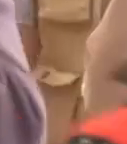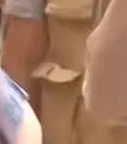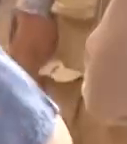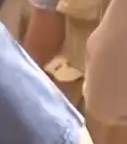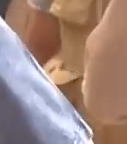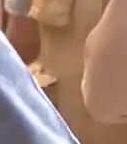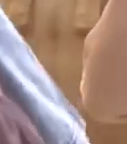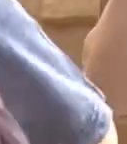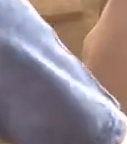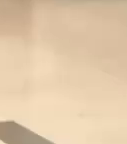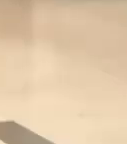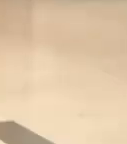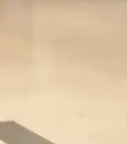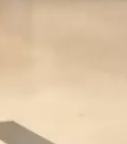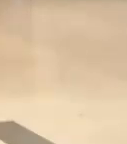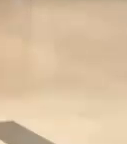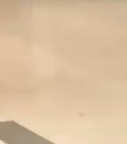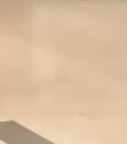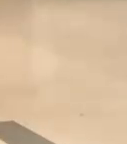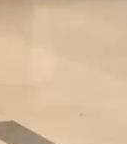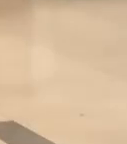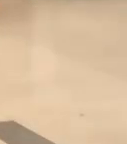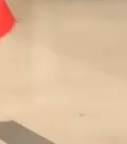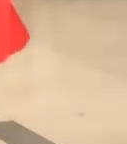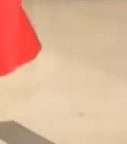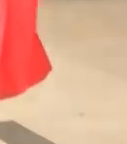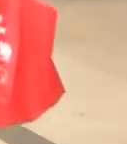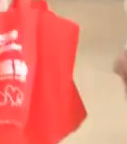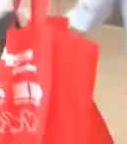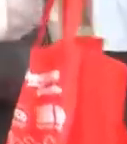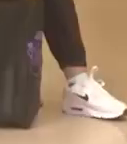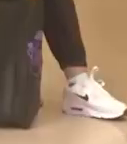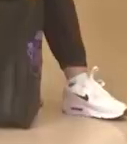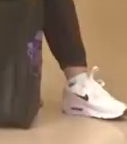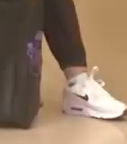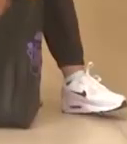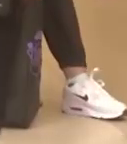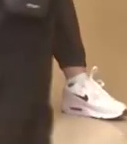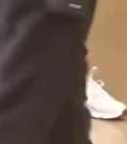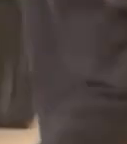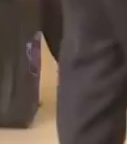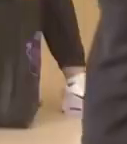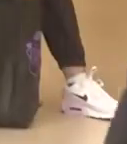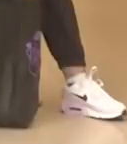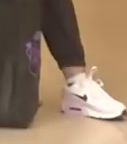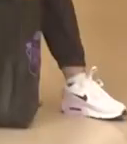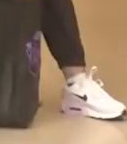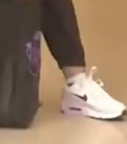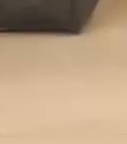34 perjalanan kereta api dari stasiun Senen, rata-rata untuk tujuan favorit kota-kota di Jawa Tengah dan Jawa Timur, seperti